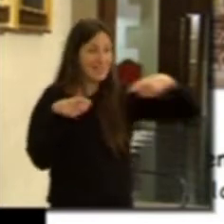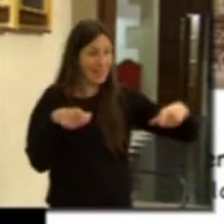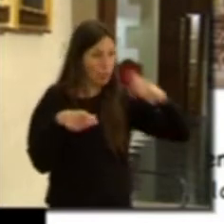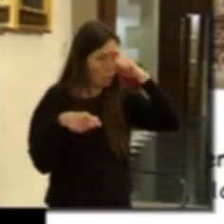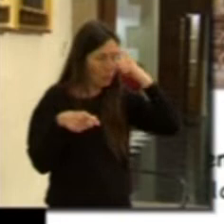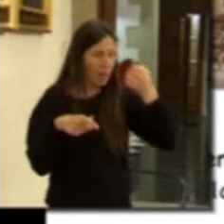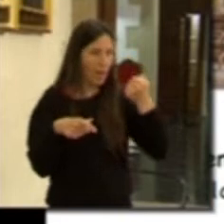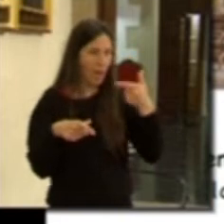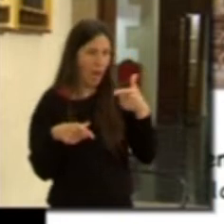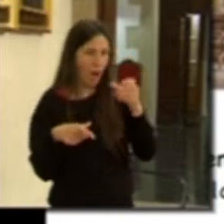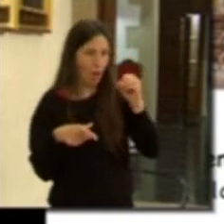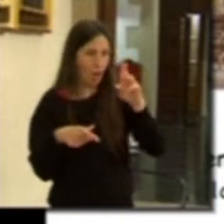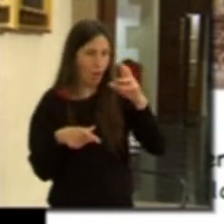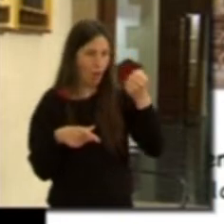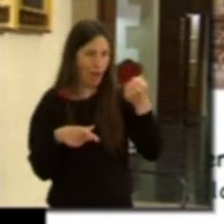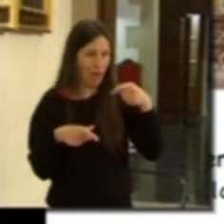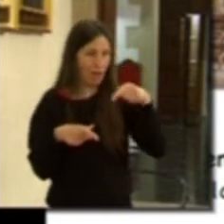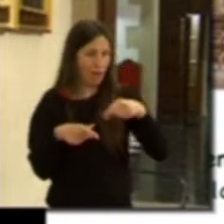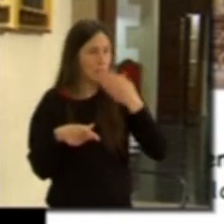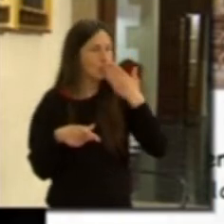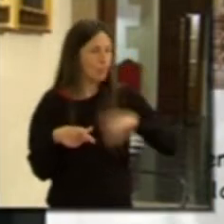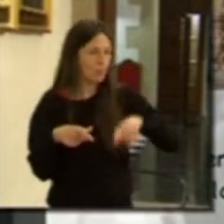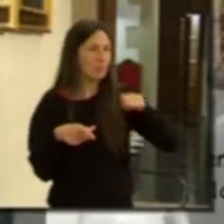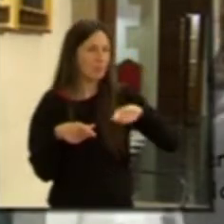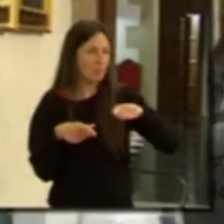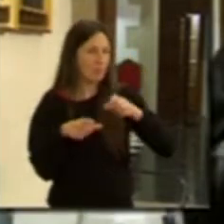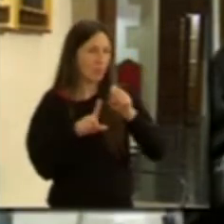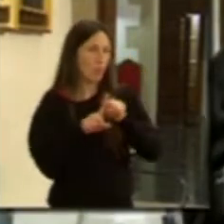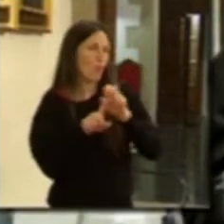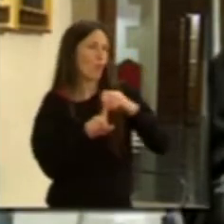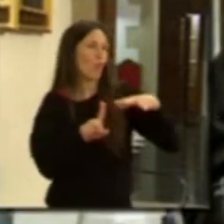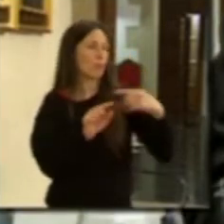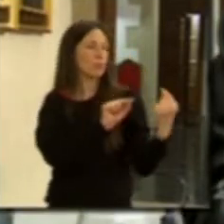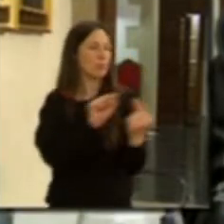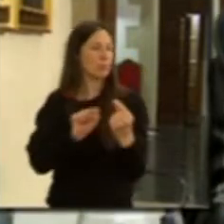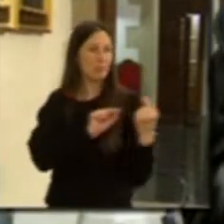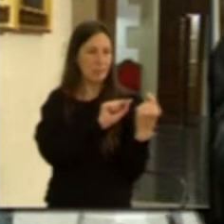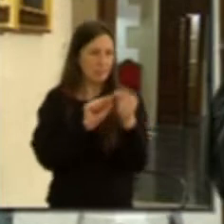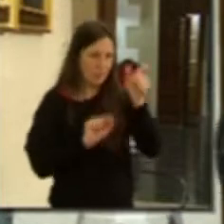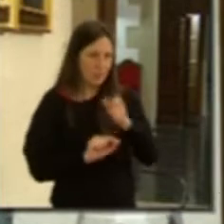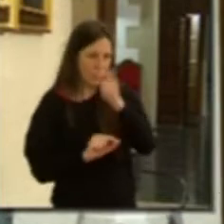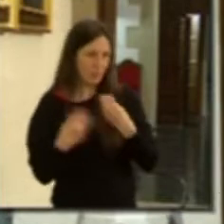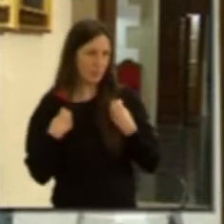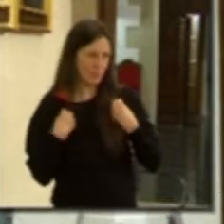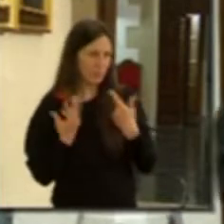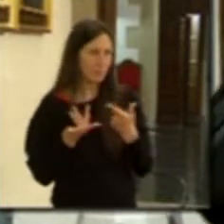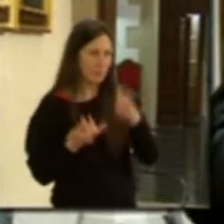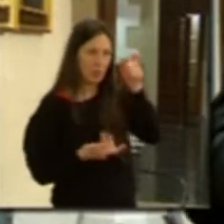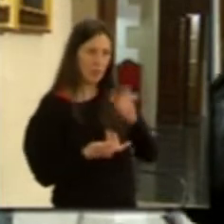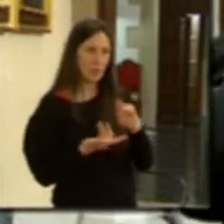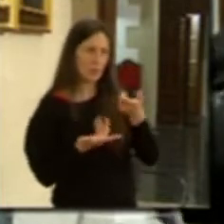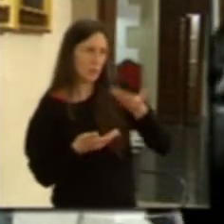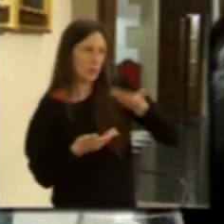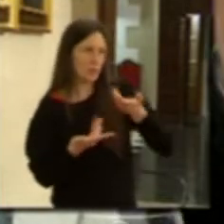I l'àgora és el lloc que representa millor aquesta idea d'interacció i contacte dels habitants d'una ciutat. Això era el que feien els grecs,